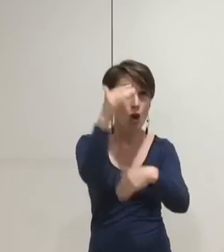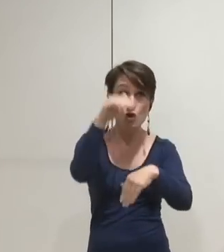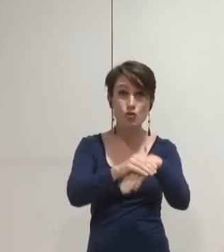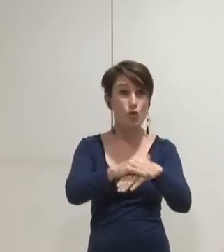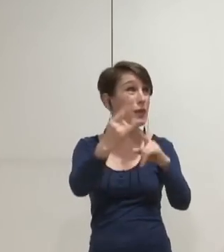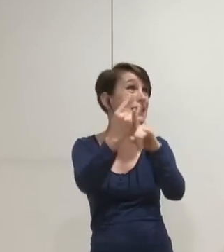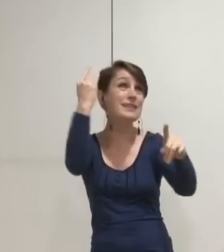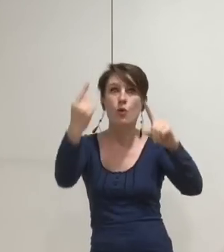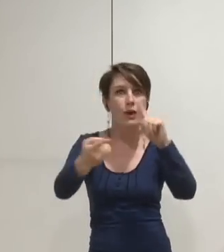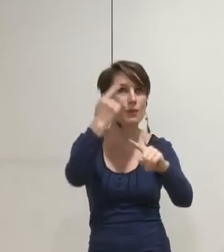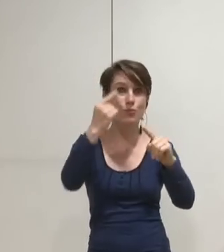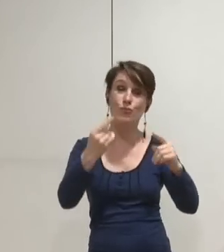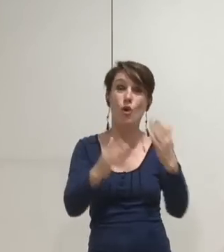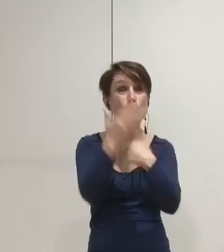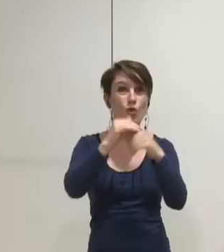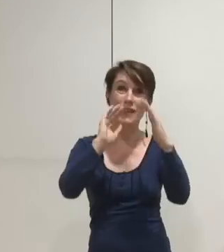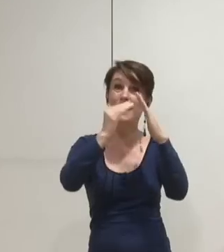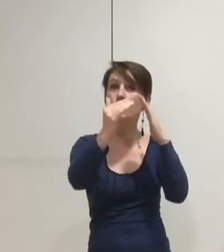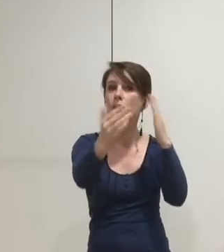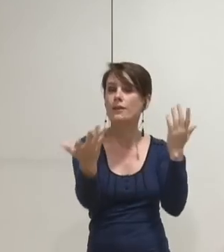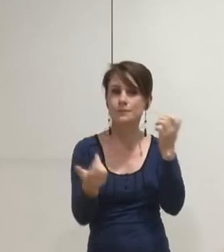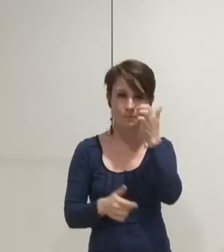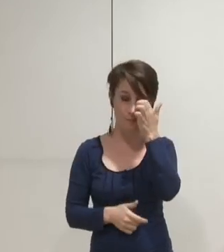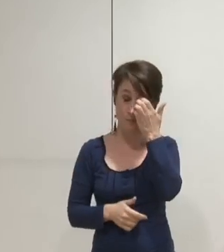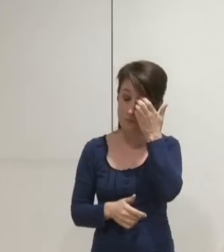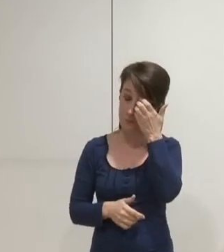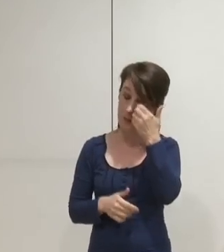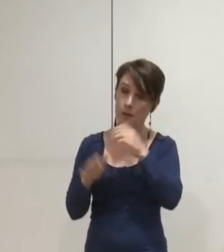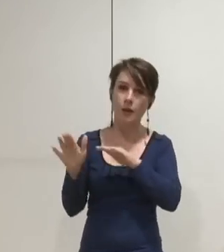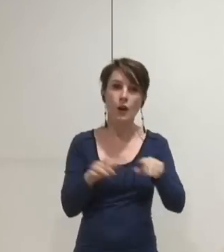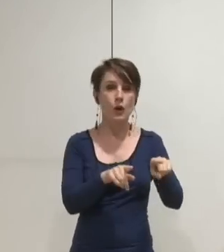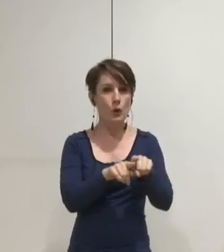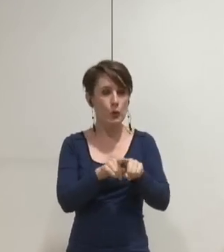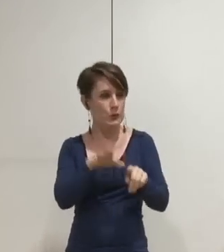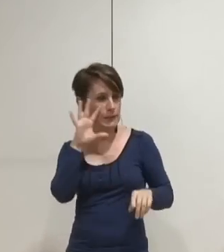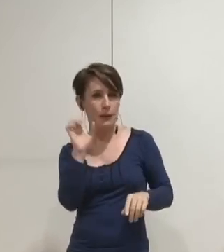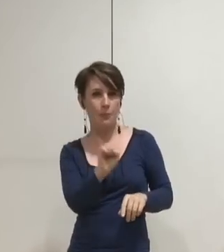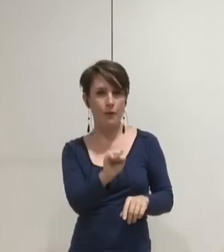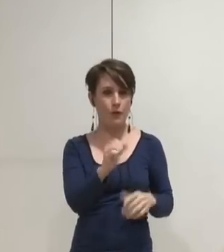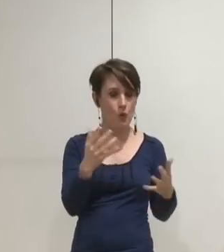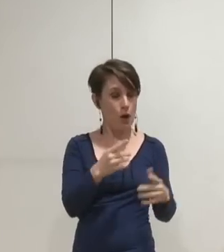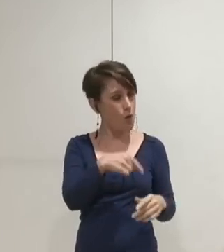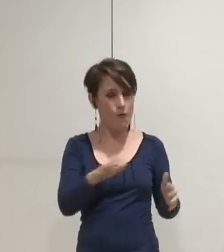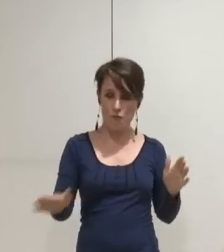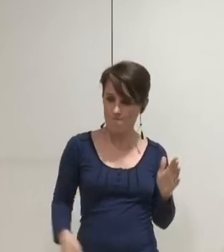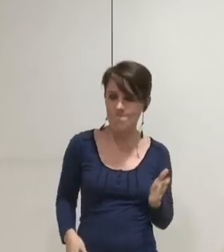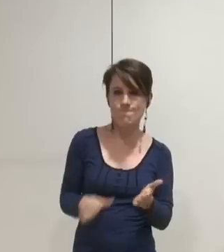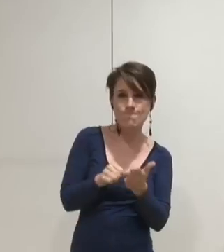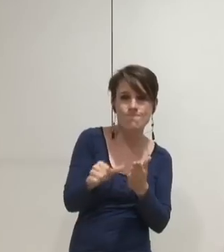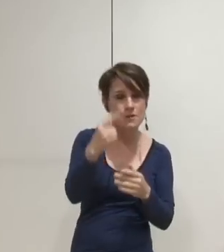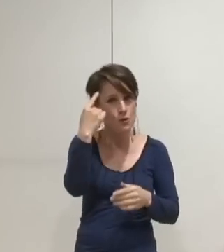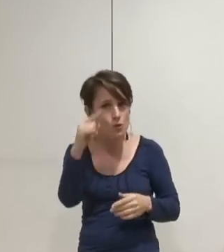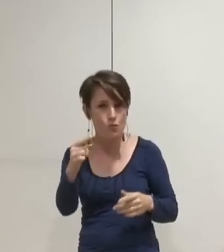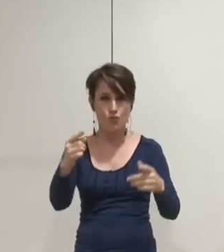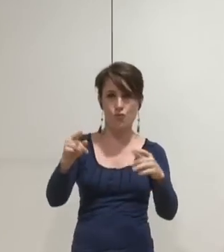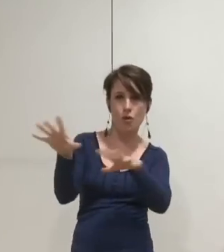journée des tuiles de plus on relève également que vous avez mis la main au portefeuille pour recruter un responsable technique comme si les services de la Ville